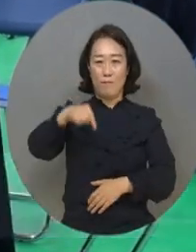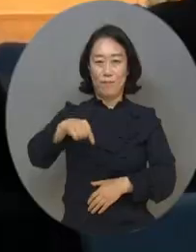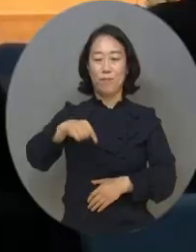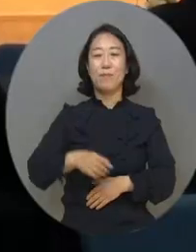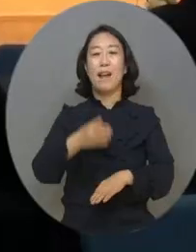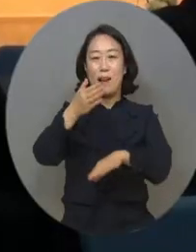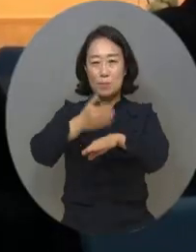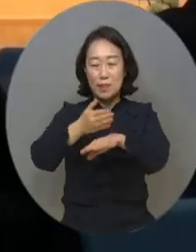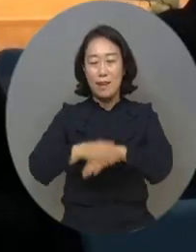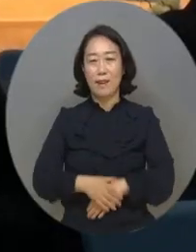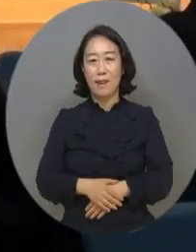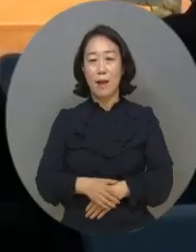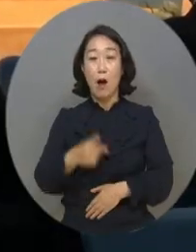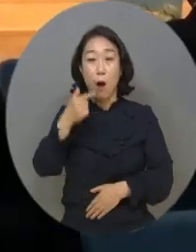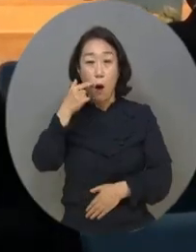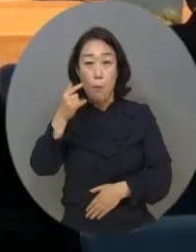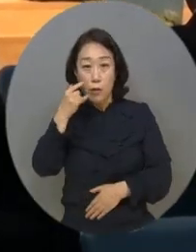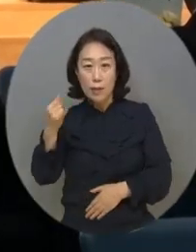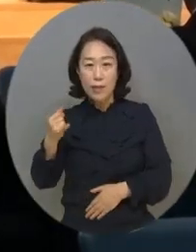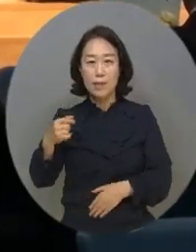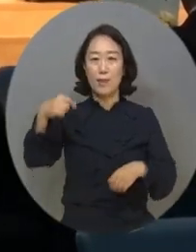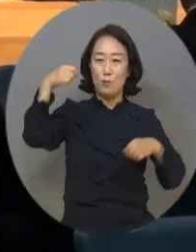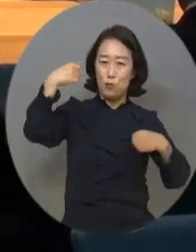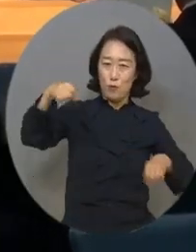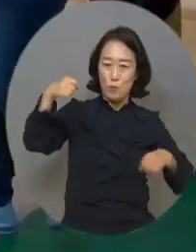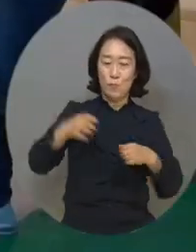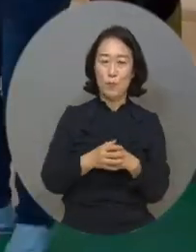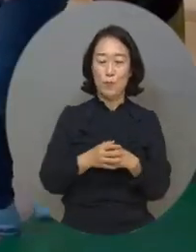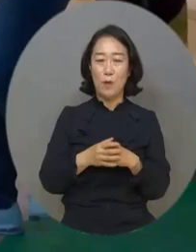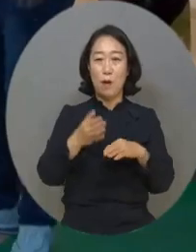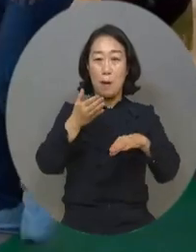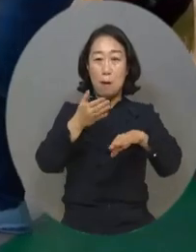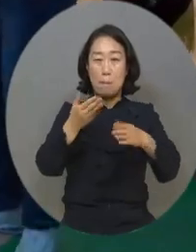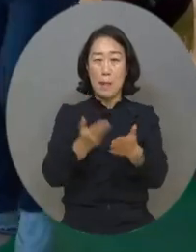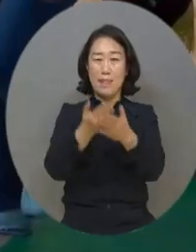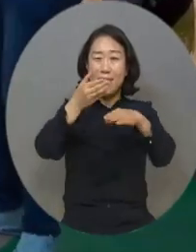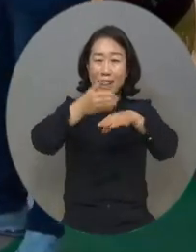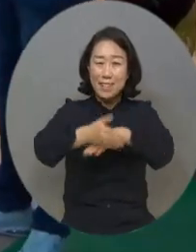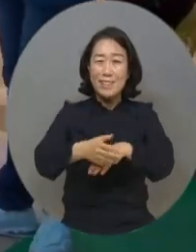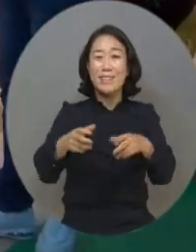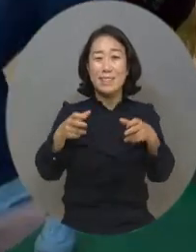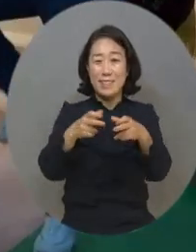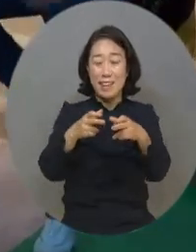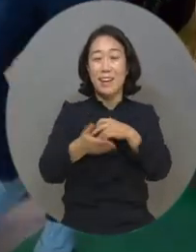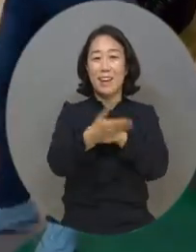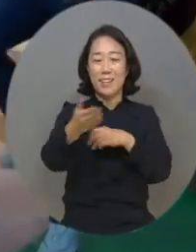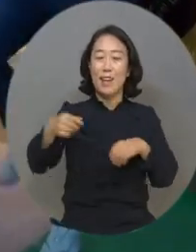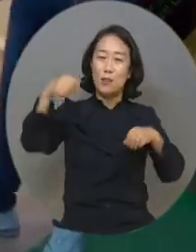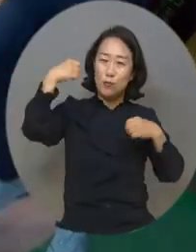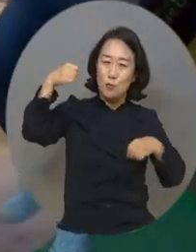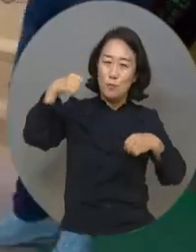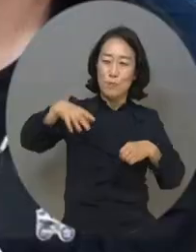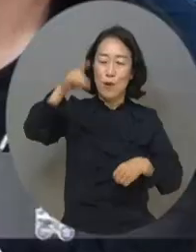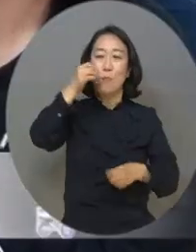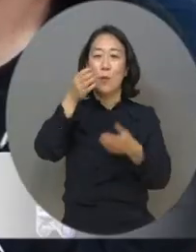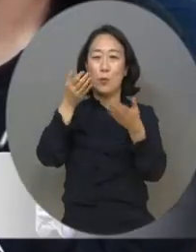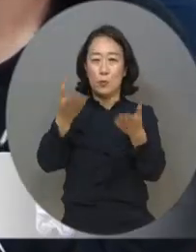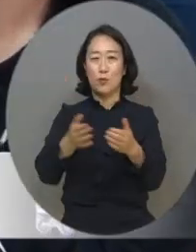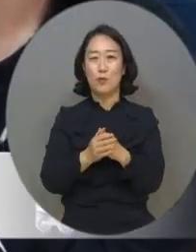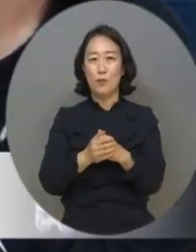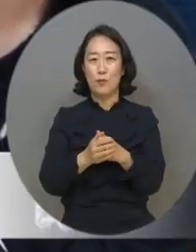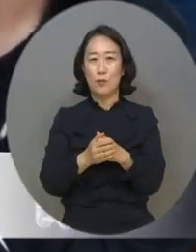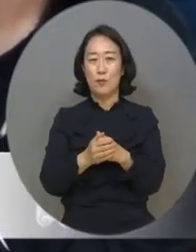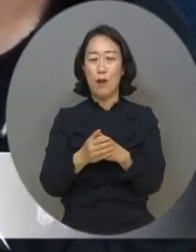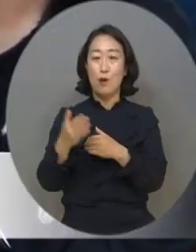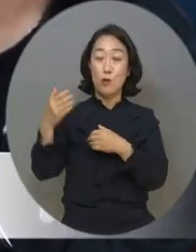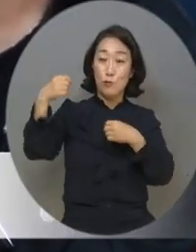감사합니다. 장애인 어머니들의 라인 댄스와 발달장애인 청년들의 줌바 댄스로 즐겁게 시작됩니다. 춤을